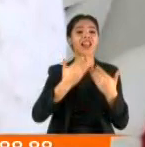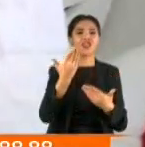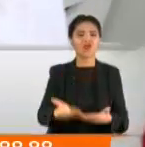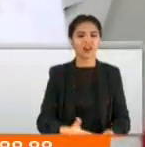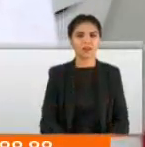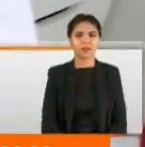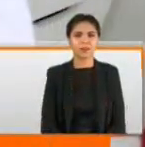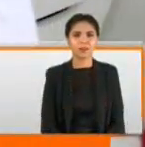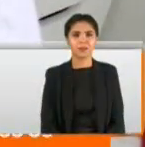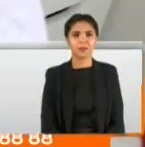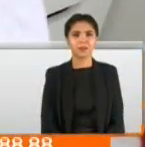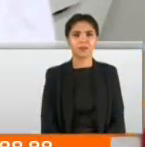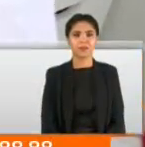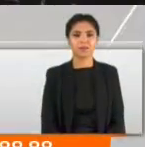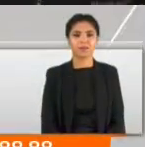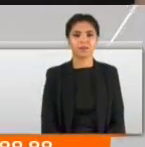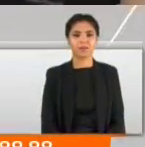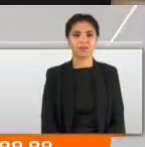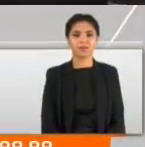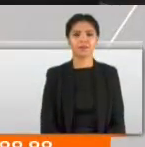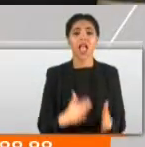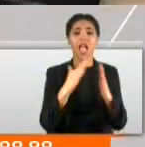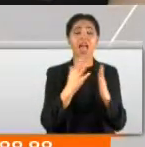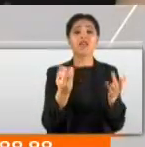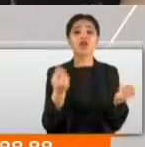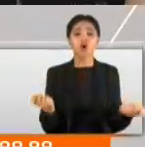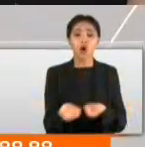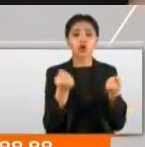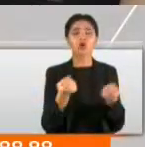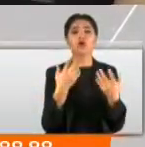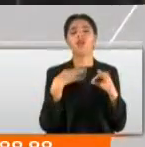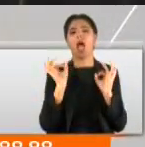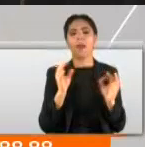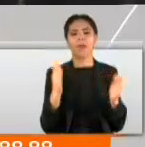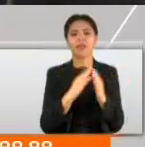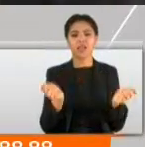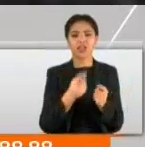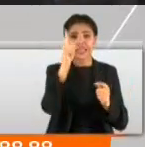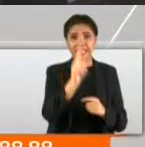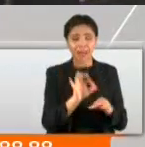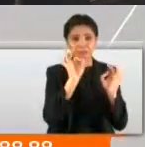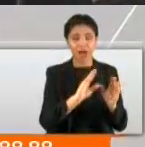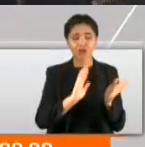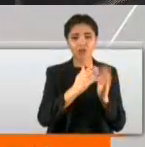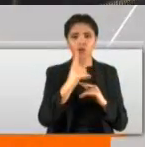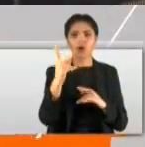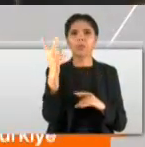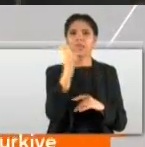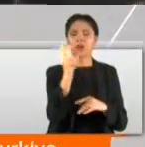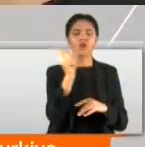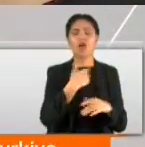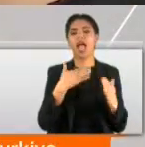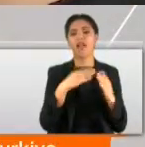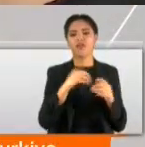o evde çok çalıştık yani Zaten çoğunlukla de çalıştık başlangıçlarda iki üç ay evden